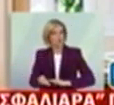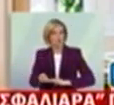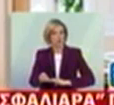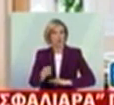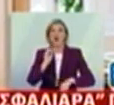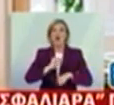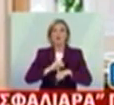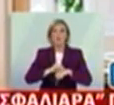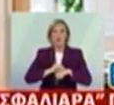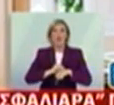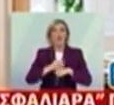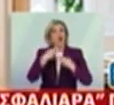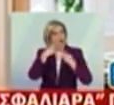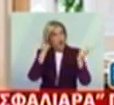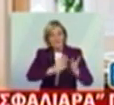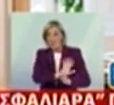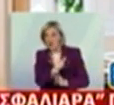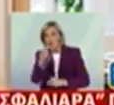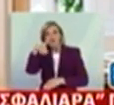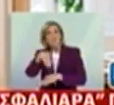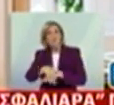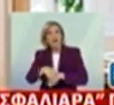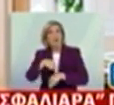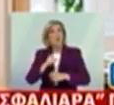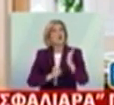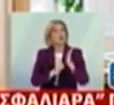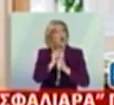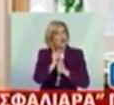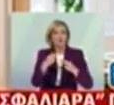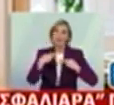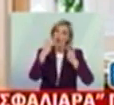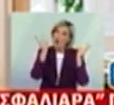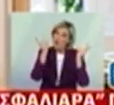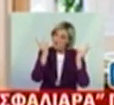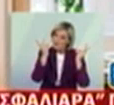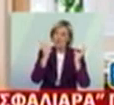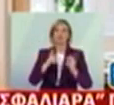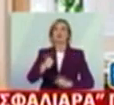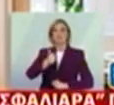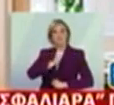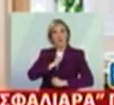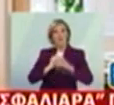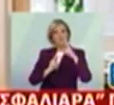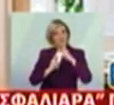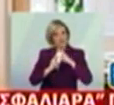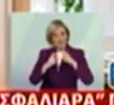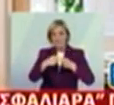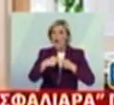Κύριε Παπαγεωργίου, και το μοναδικό ας πούμε, που κάνει είναι ότι απαγορεύει. Συγγνώμη. Και έχουμε, λέω, και τον συνάδελφο, τον Πάνο τον Τζίφα. Ναι,